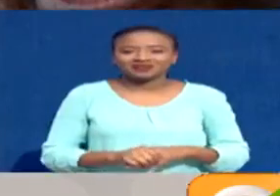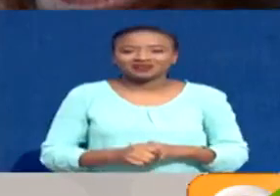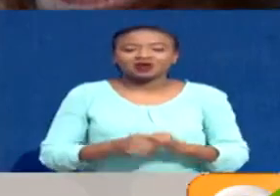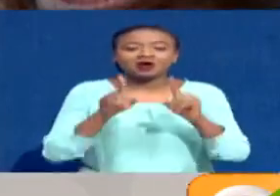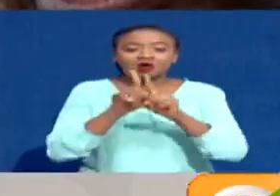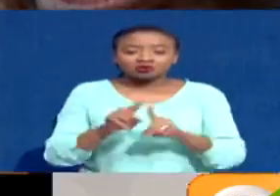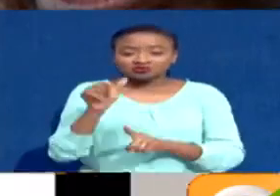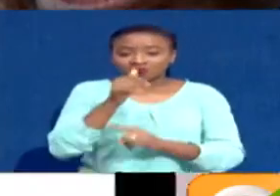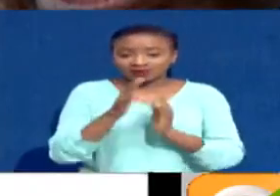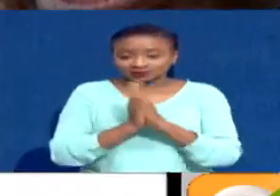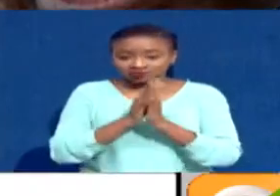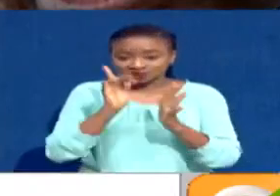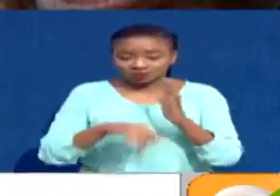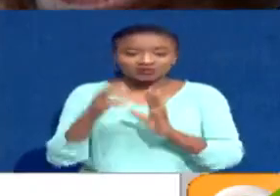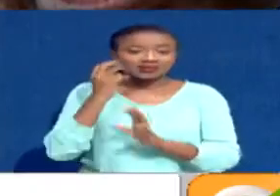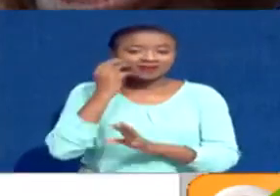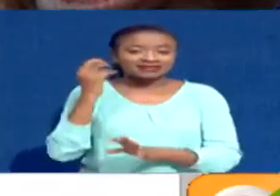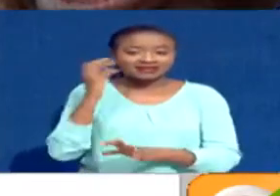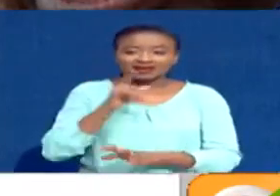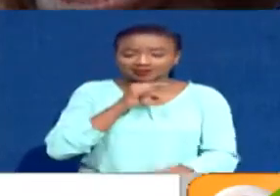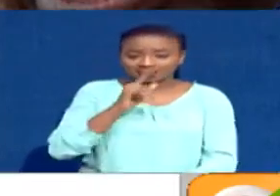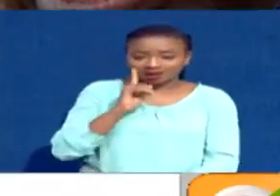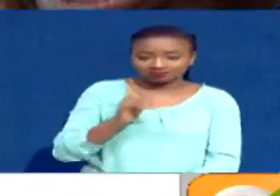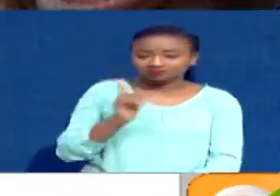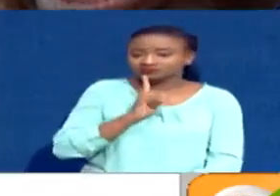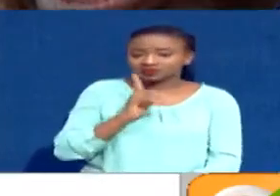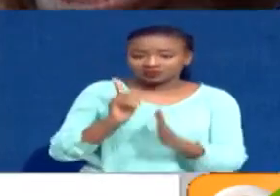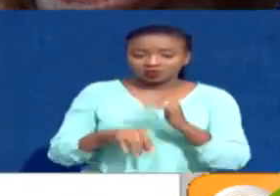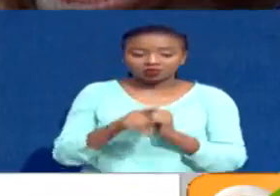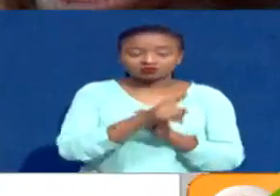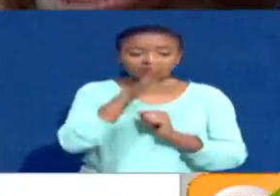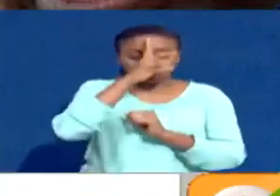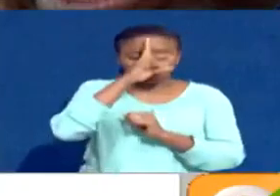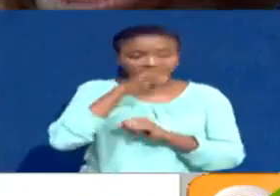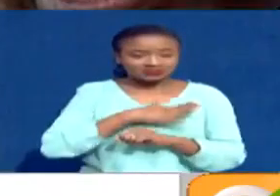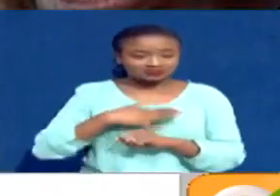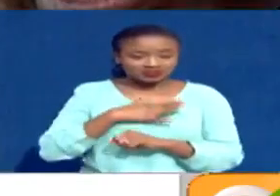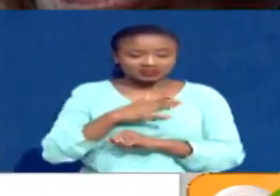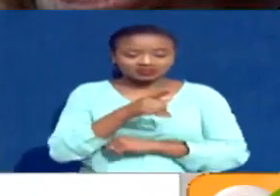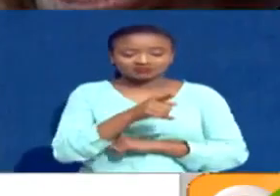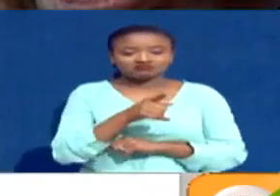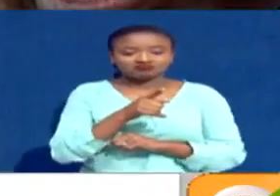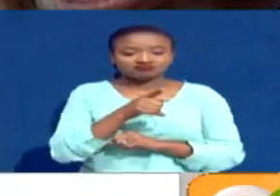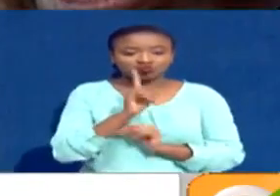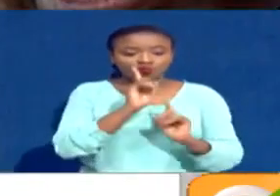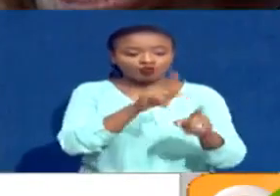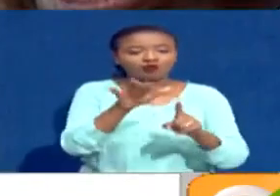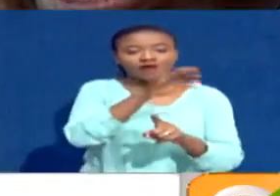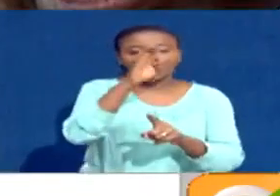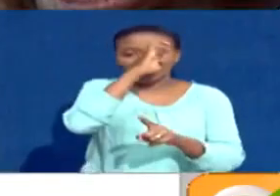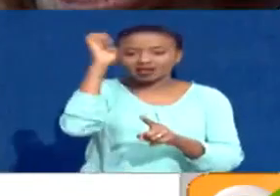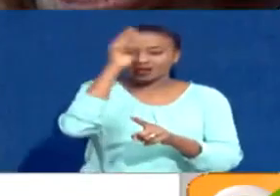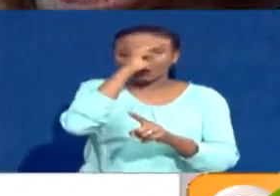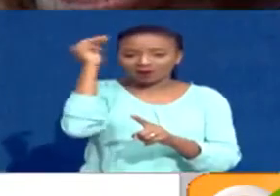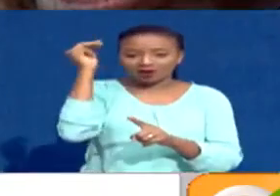Waziri wa usalama Dr. Fred Matiang'i ameagiza maafisa wa kitengo maalum cha kupambana na uhalifu kupelekwa katika kaunti ya Elgeyo